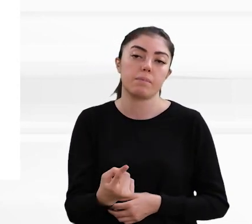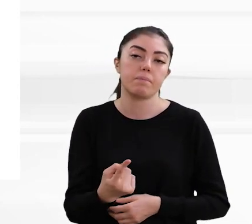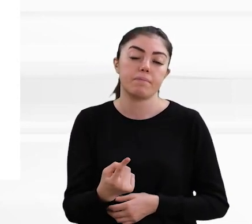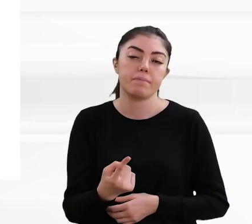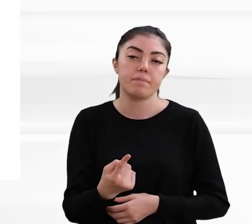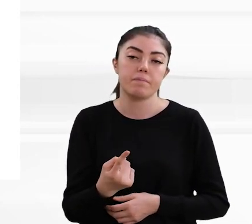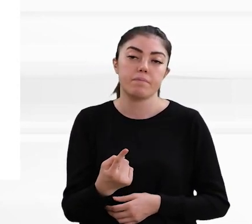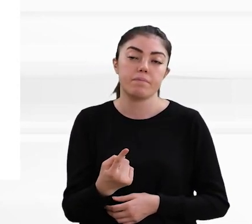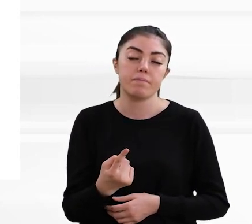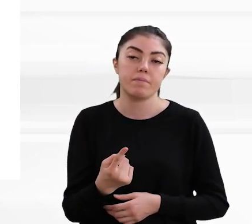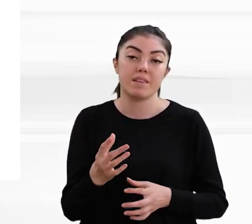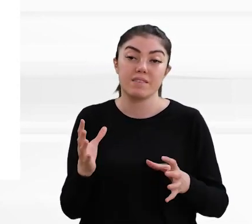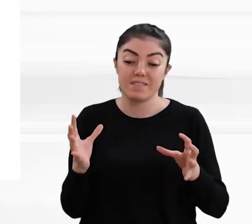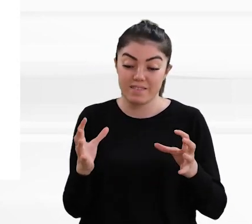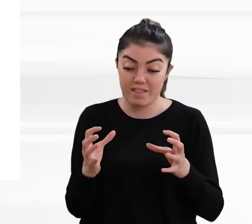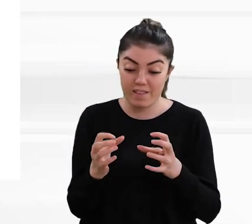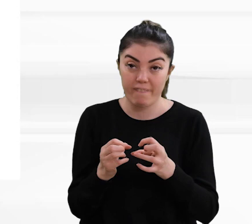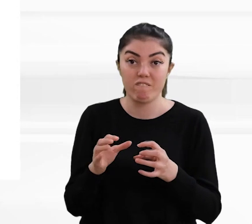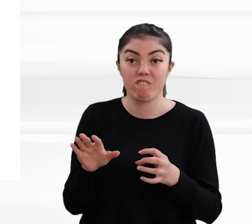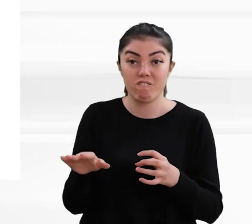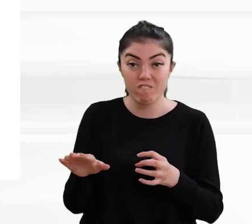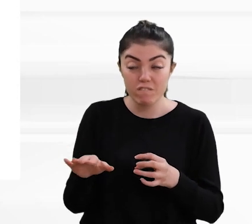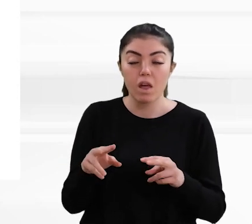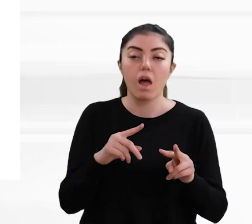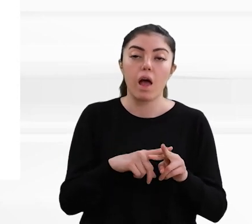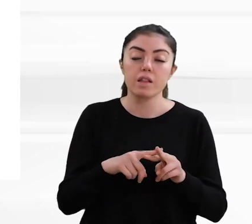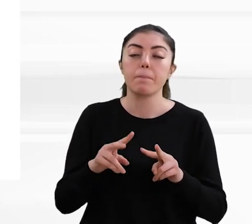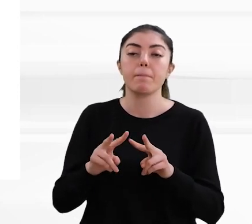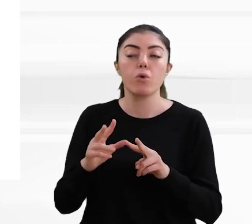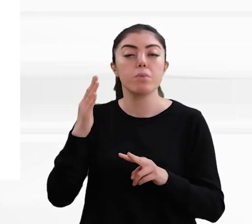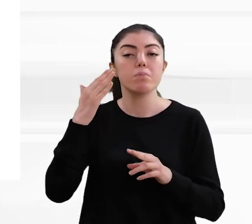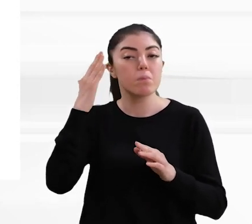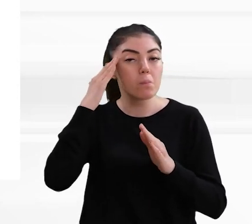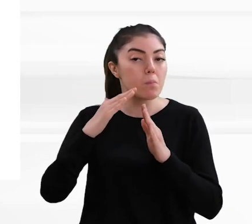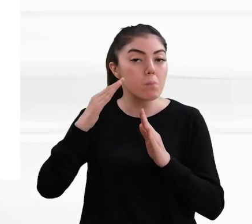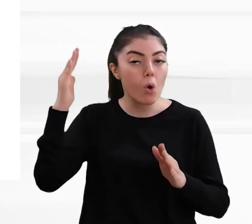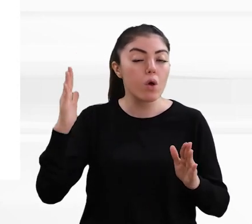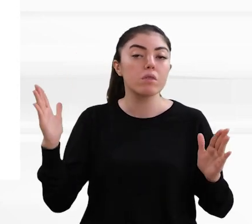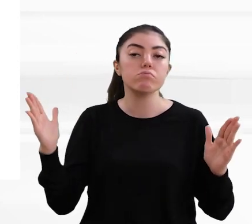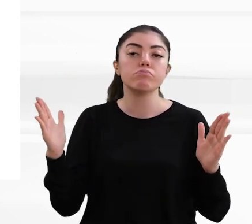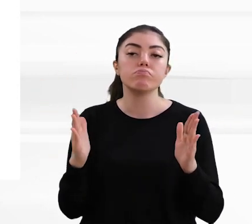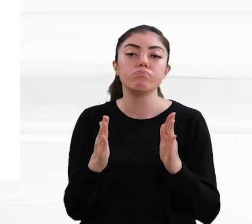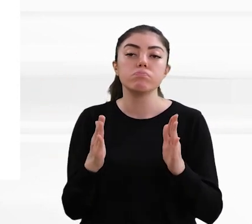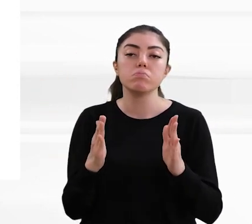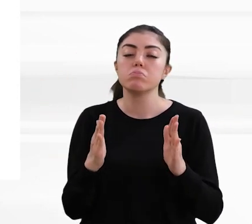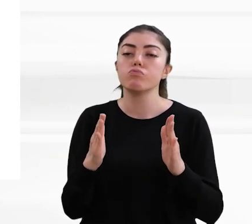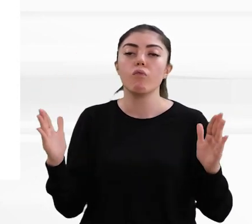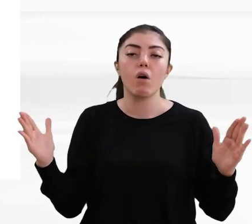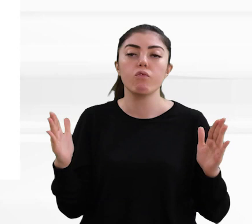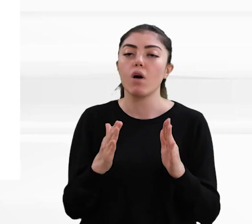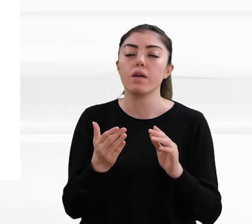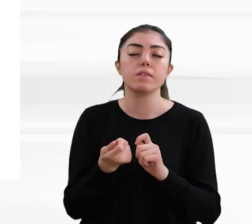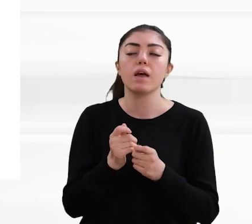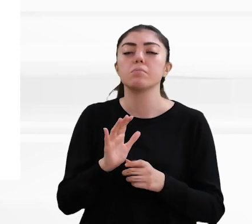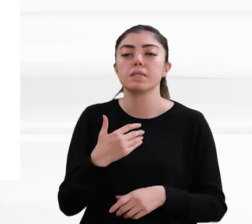deriz kasılma esnasında aktin ve miyozin boyu değişmez Hatta a bandının boyu değişmez